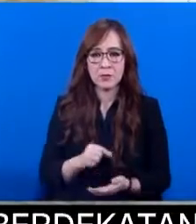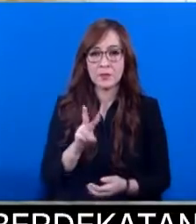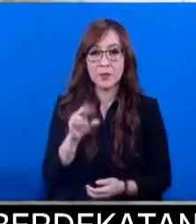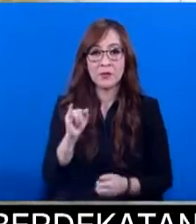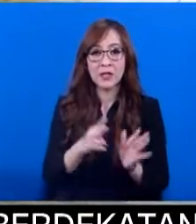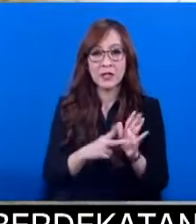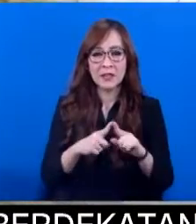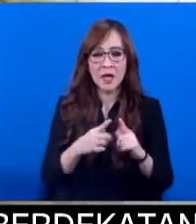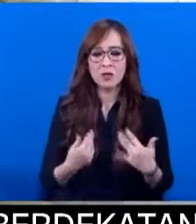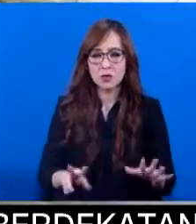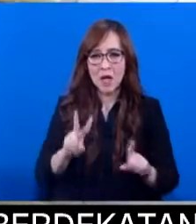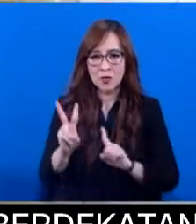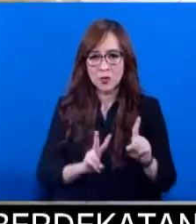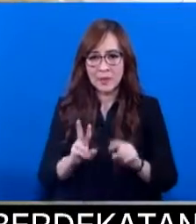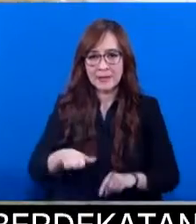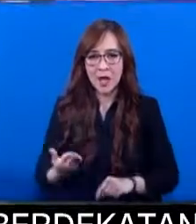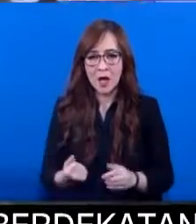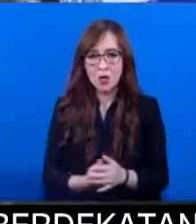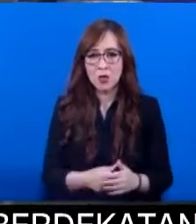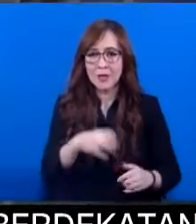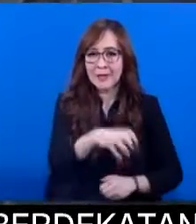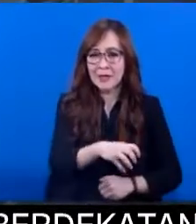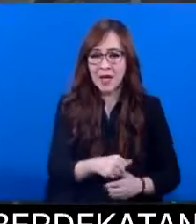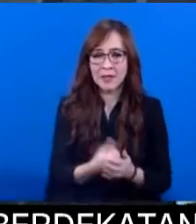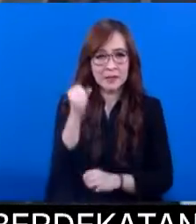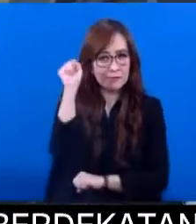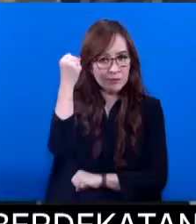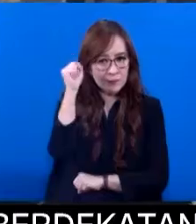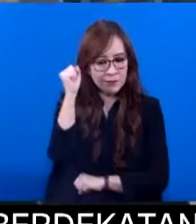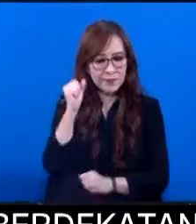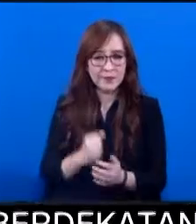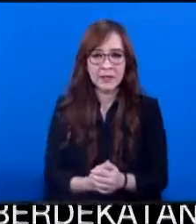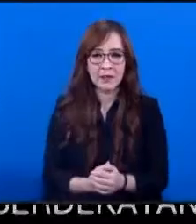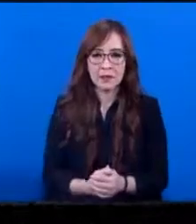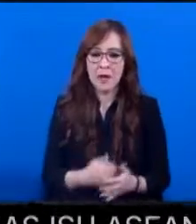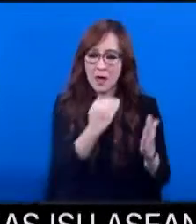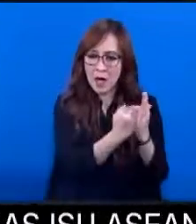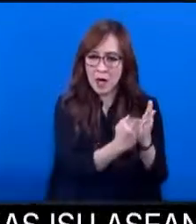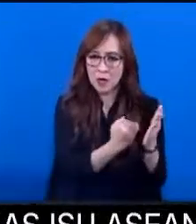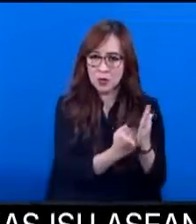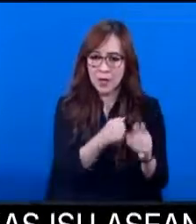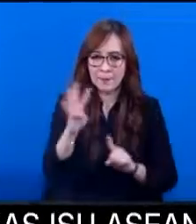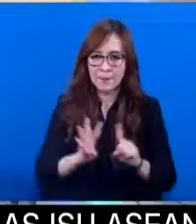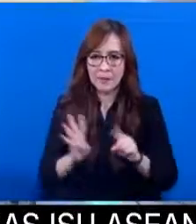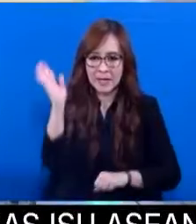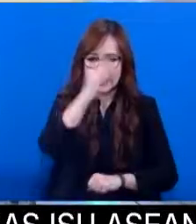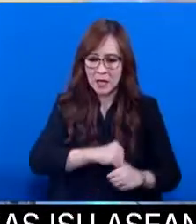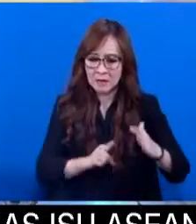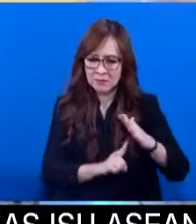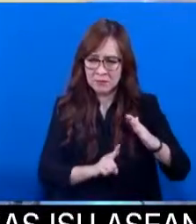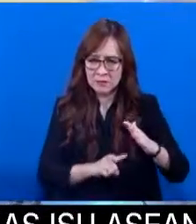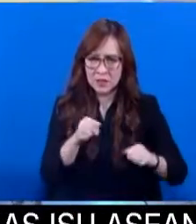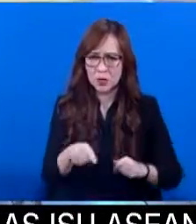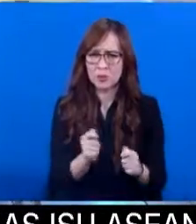ini menambahkan, ketentuan masa karantina selama 14 hari bagi WNI dari negara-negara yang masuk dalam daftar larangan ini sangat